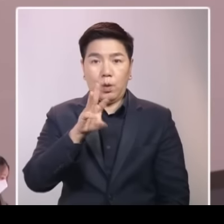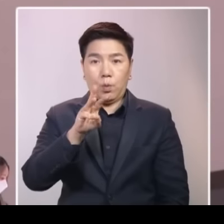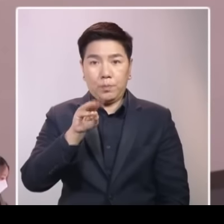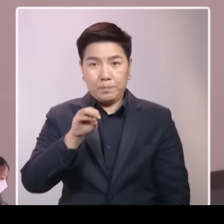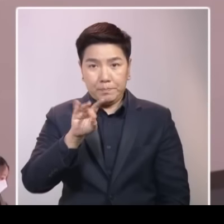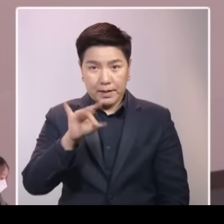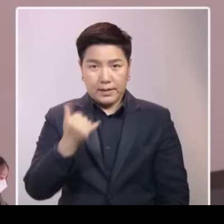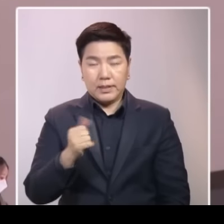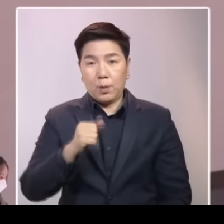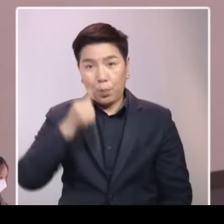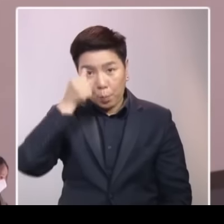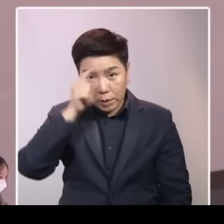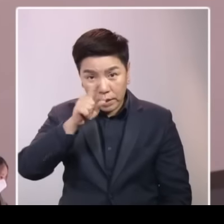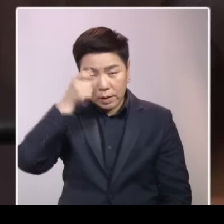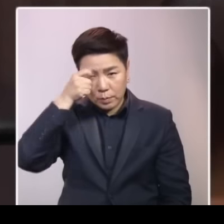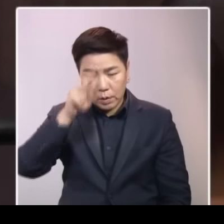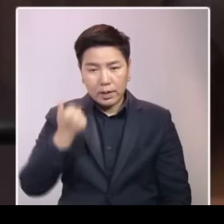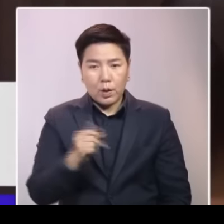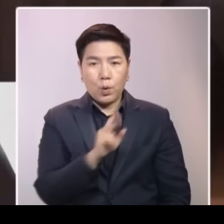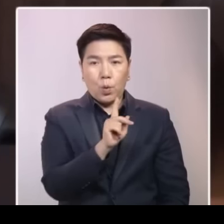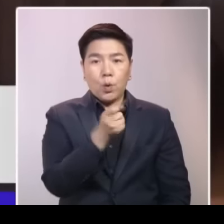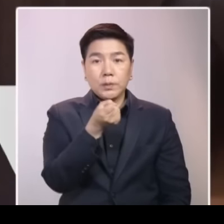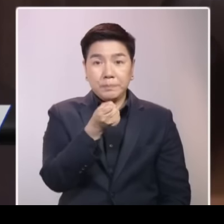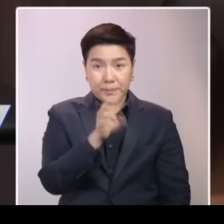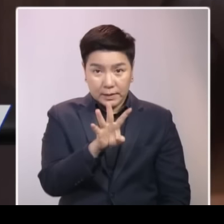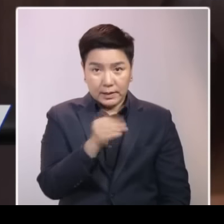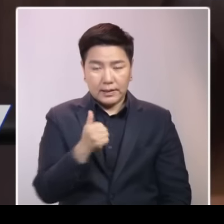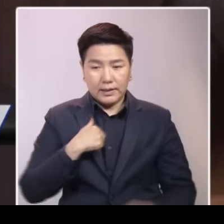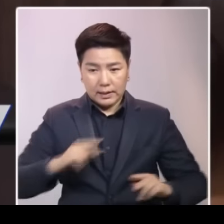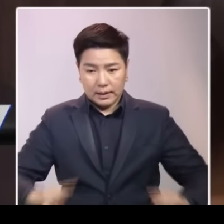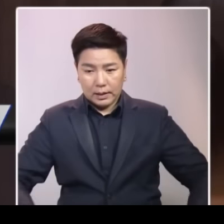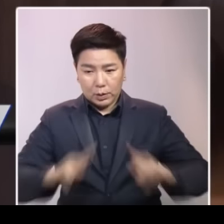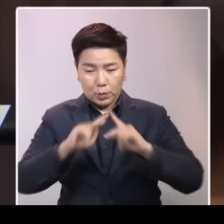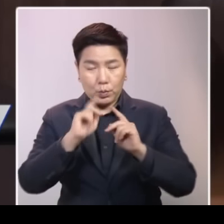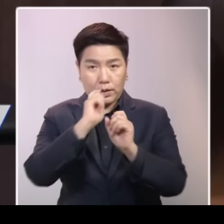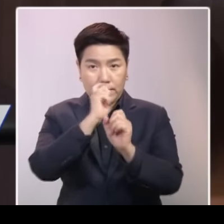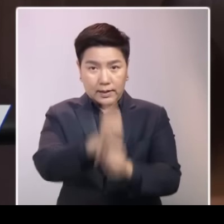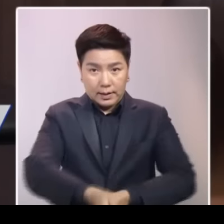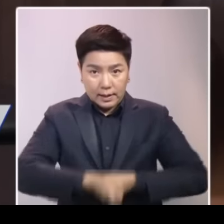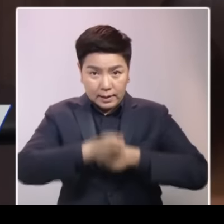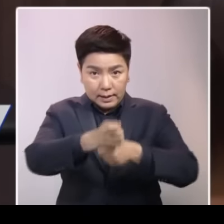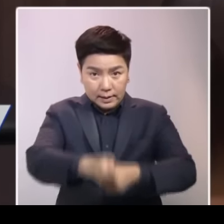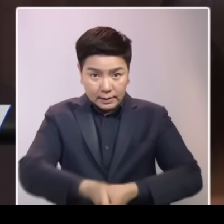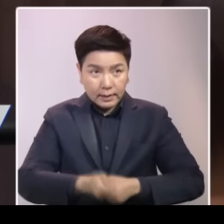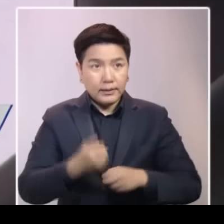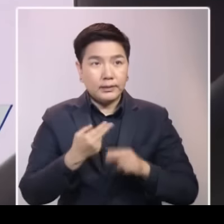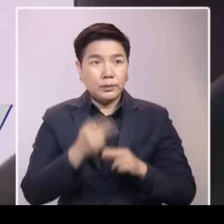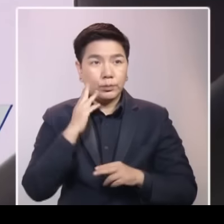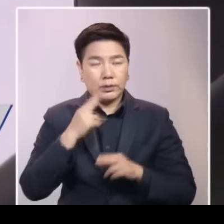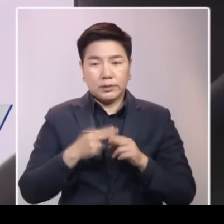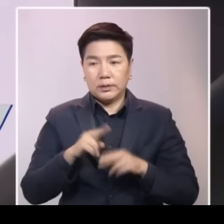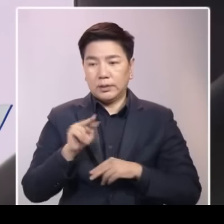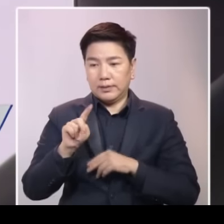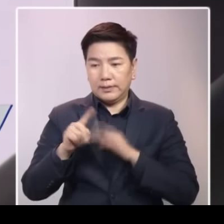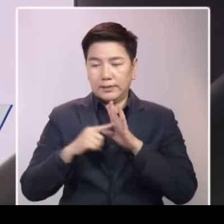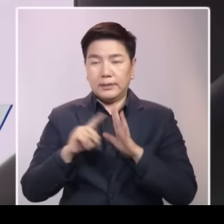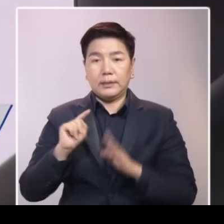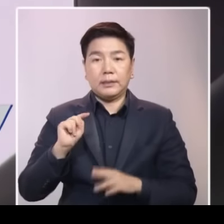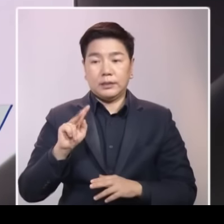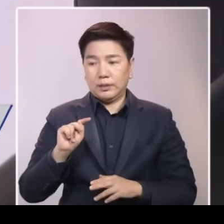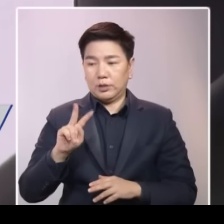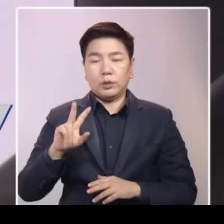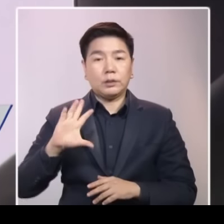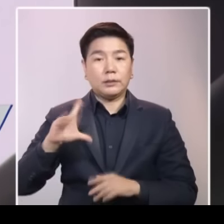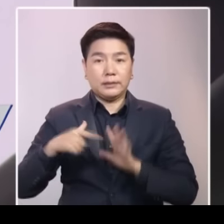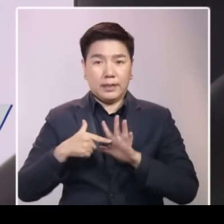ค่ะเริ่มพิจารณากันที่มาตรา14งบในส่วนของกระทรวงเกษตรและสหกรณ์โดยนายณัฐชาบุญชัยอินสวัสดิ์ส.ส.กรุงเทพมห